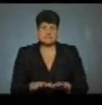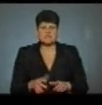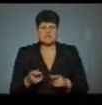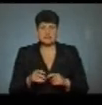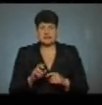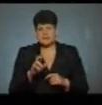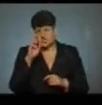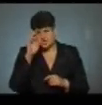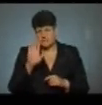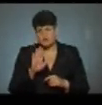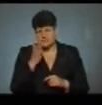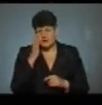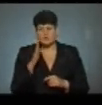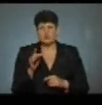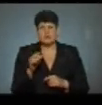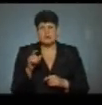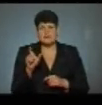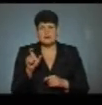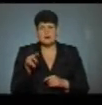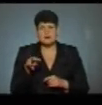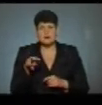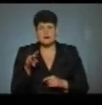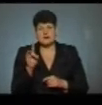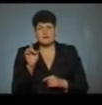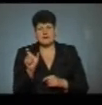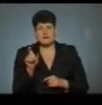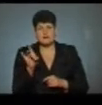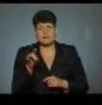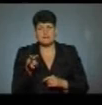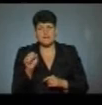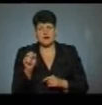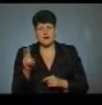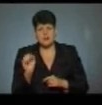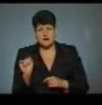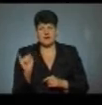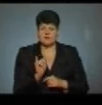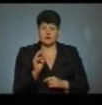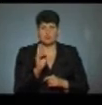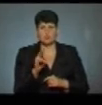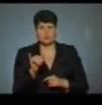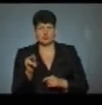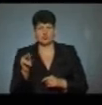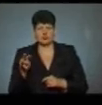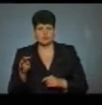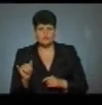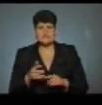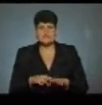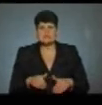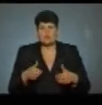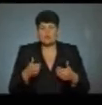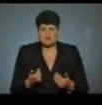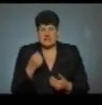Офісу президента Андрія Єрмака та представника України в тристоронній контактній групі в Мінську Леоніда Кучми. Це звернення запропонували ветеранські